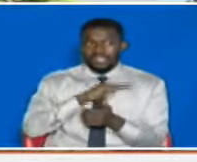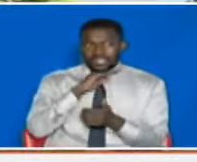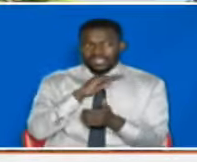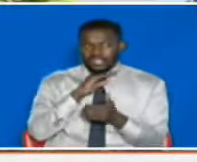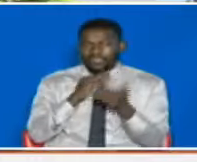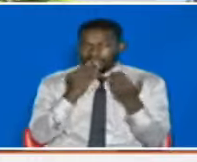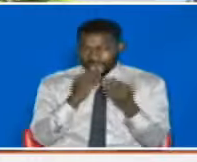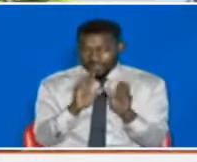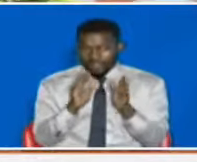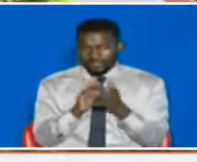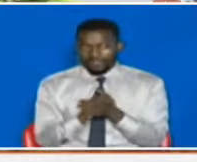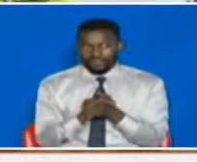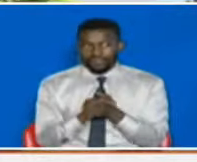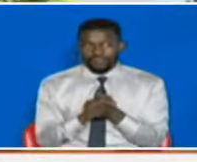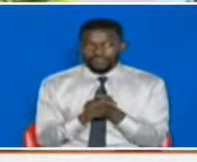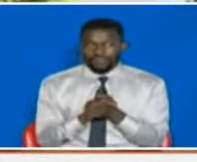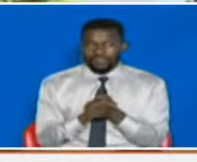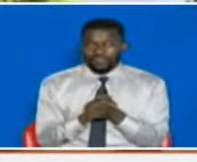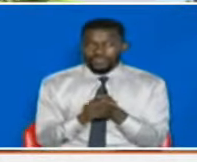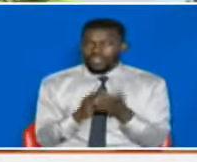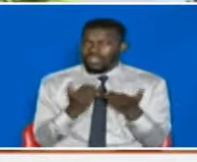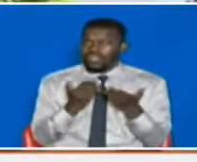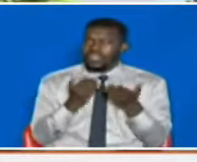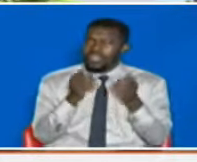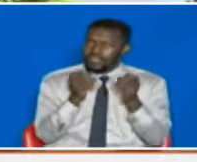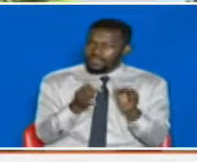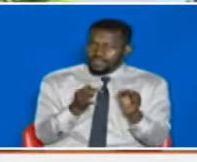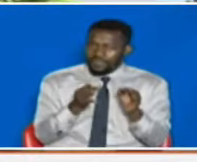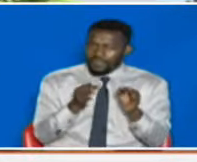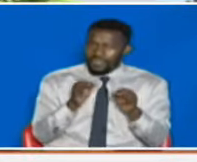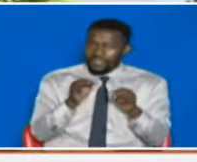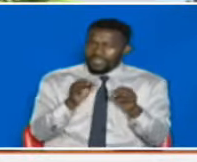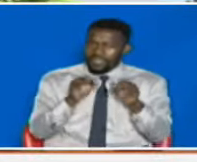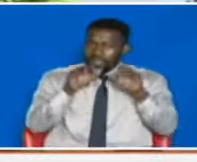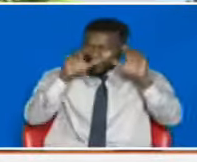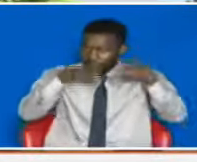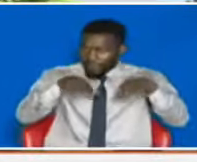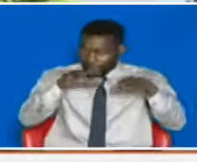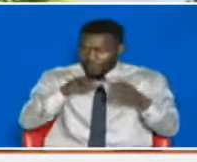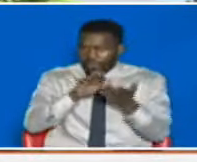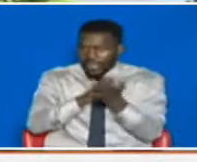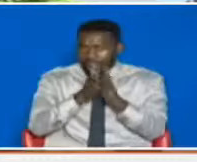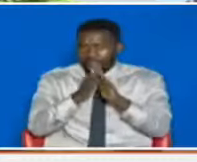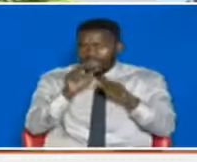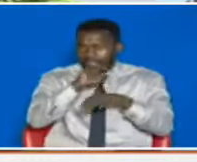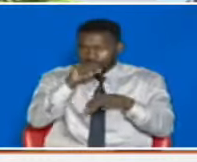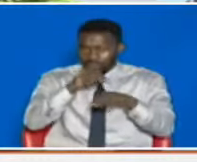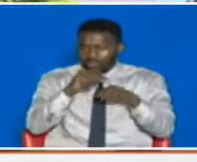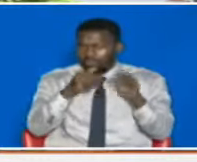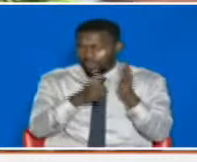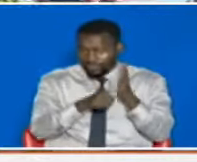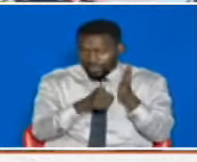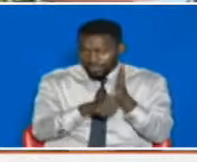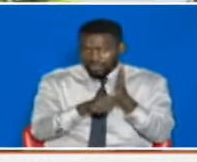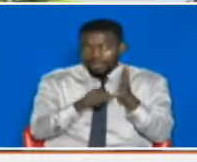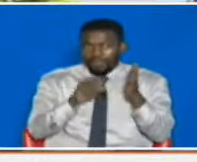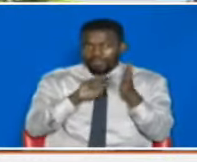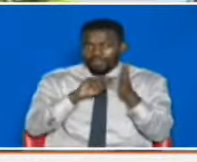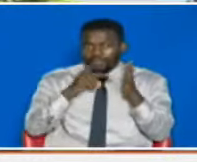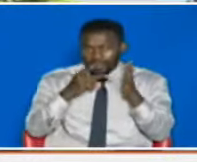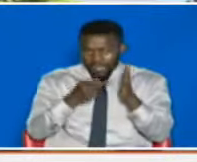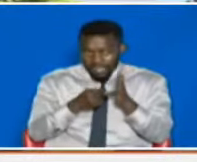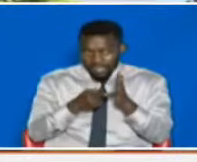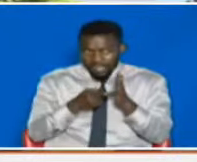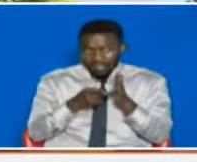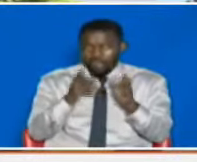wamekufa maji. Muhimu wa ku declare national disaster ni kwamba once it is declared, then all hands on deck